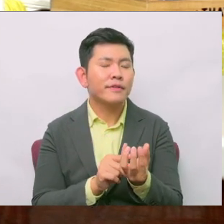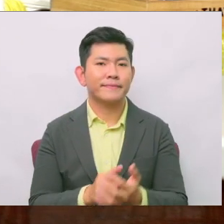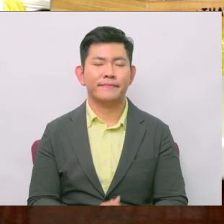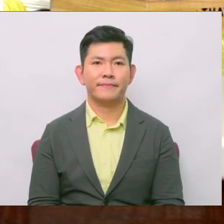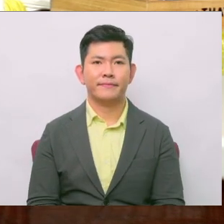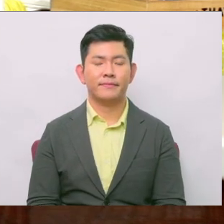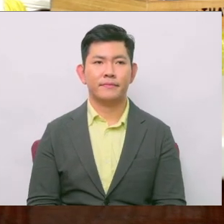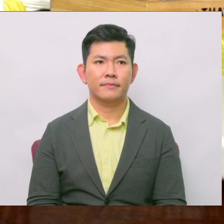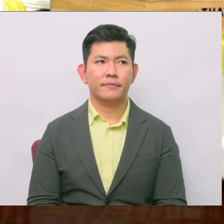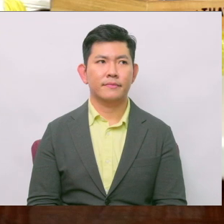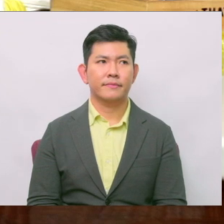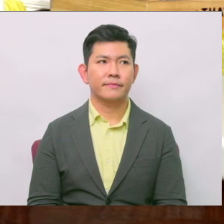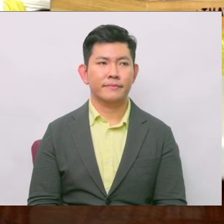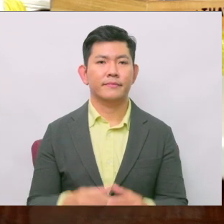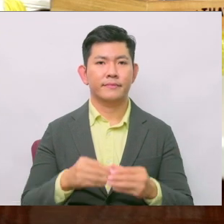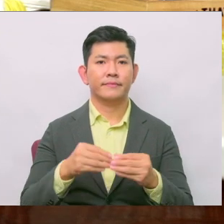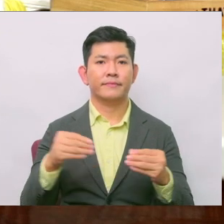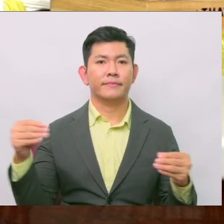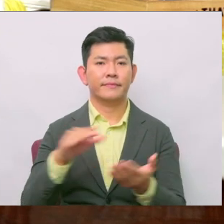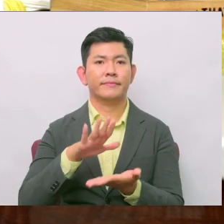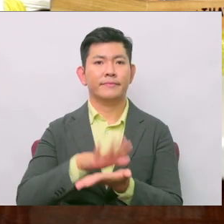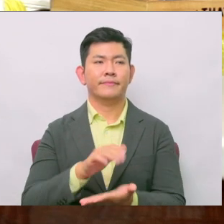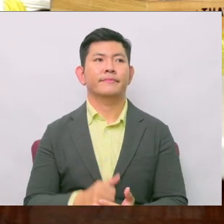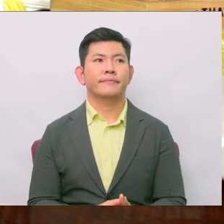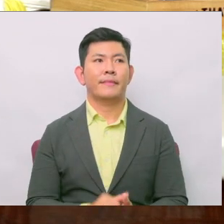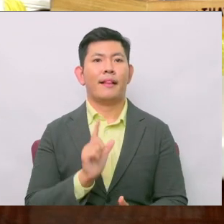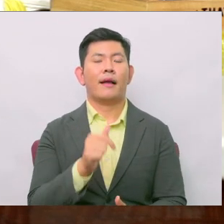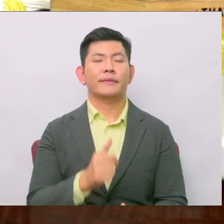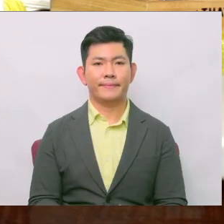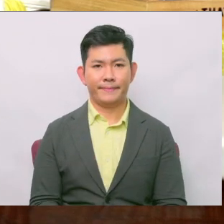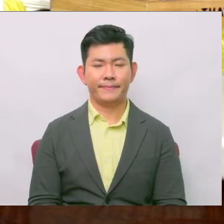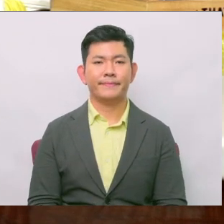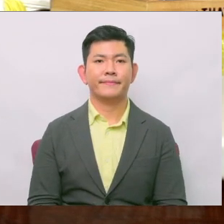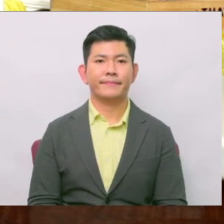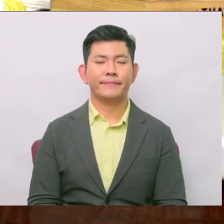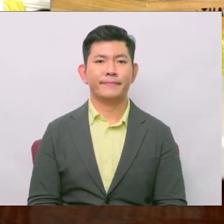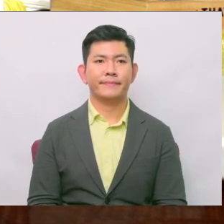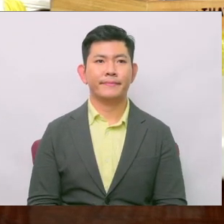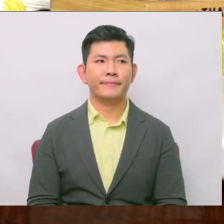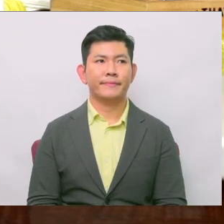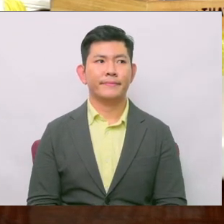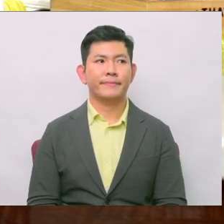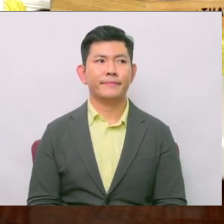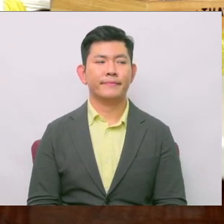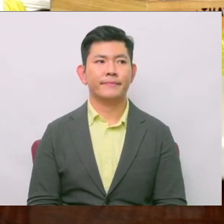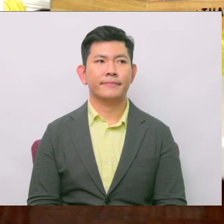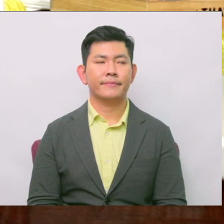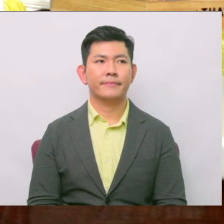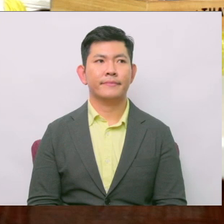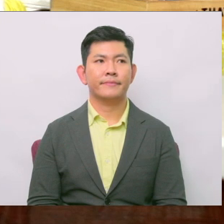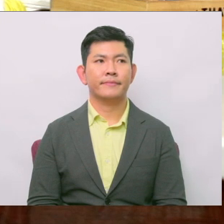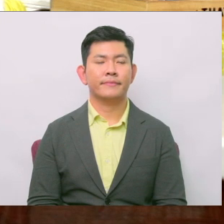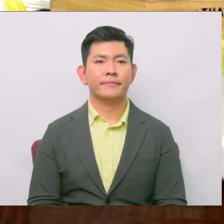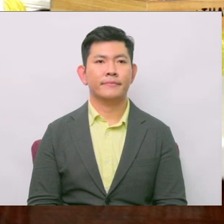ะตัวยาหลักเนาะนะคะแล้วก็ตัวยาอื่นๆก็เข้ามาเสริมนะคะอย่างกรณีของคน